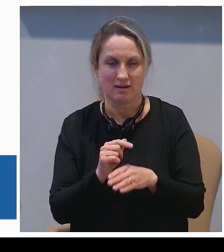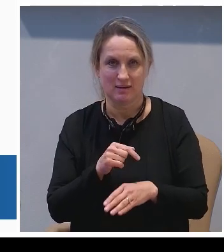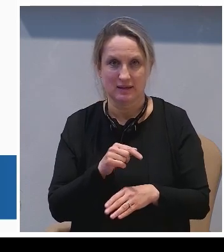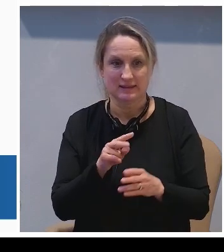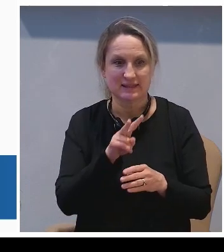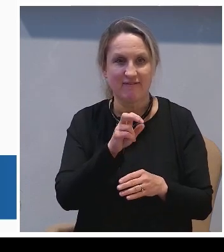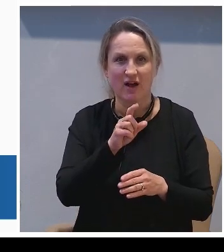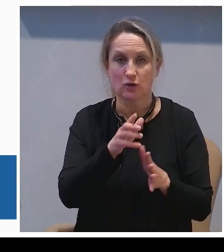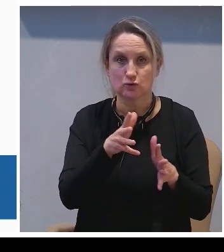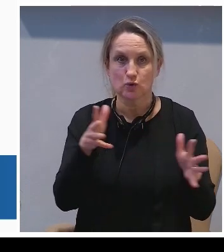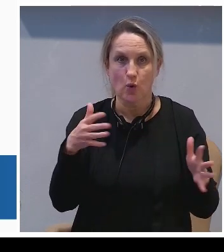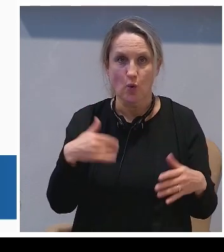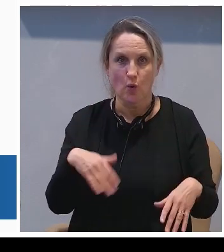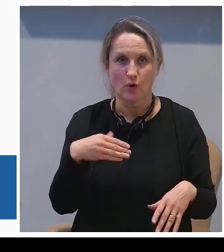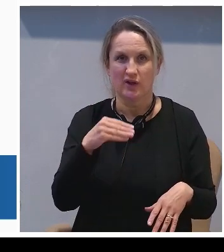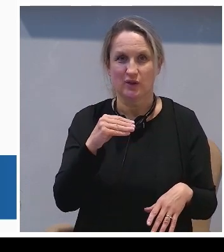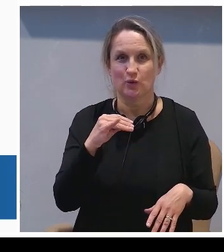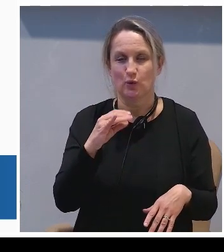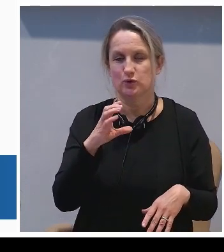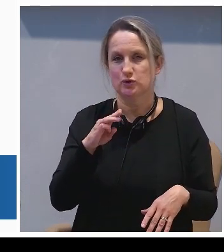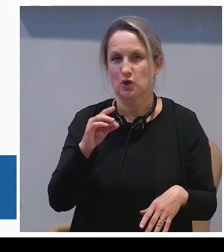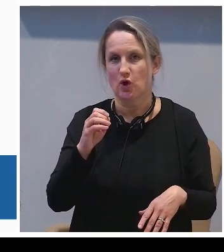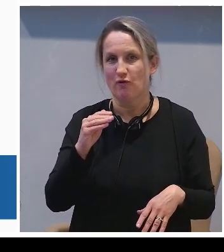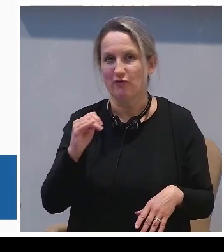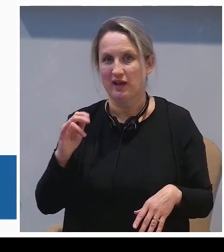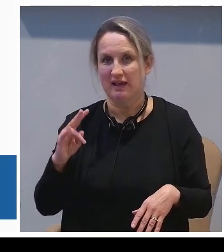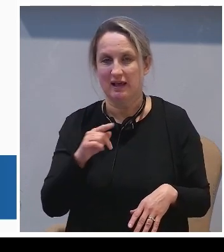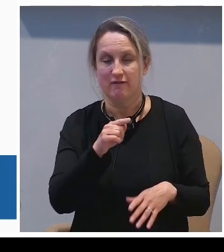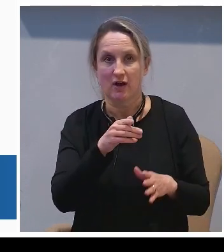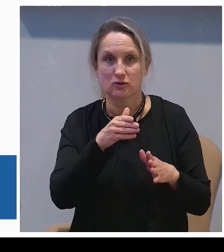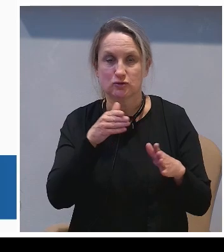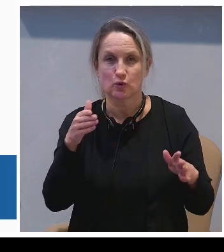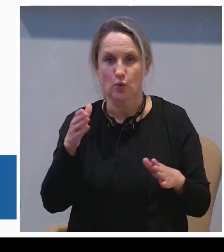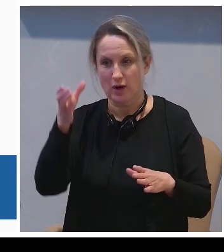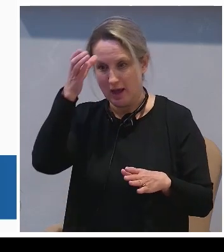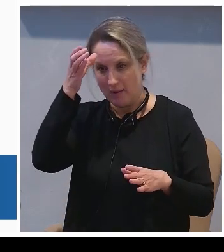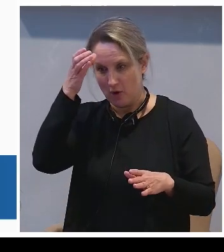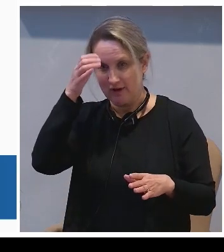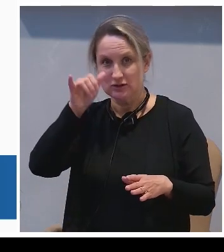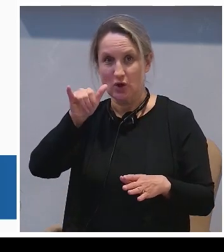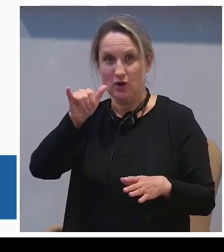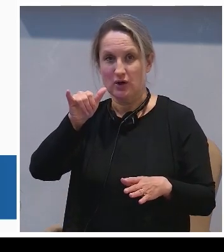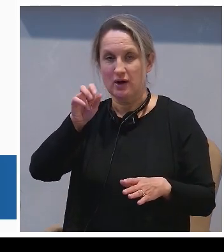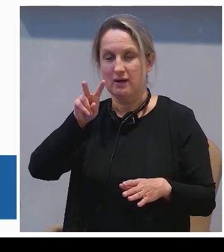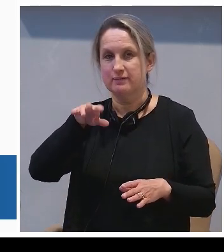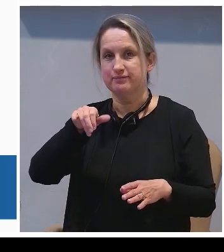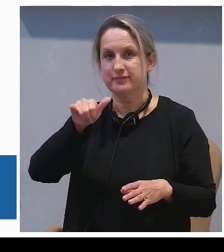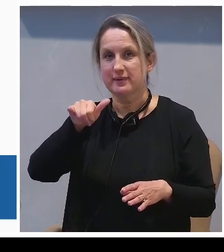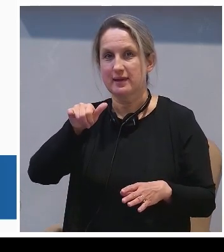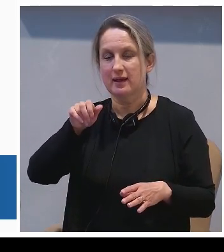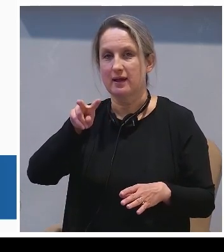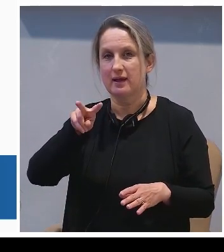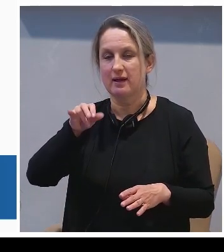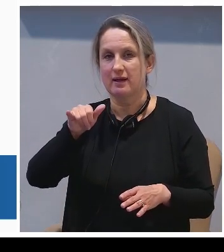valk on liiga via suur gene therapy, ja tegelikult vector-mediated gene väga hästi therapy. rääkis professor Vinn sellest, et me As viime selle